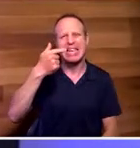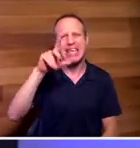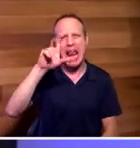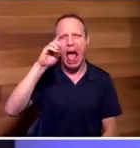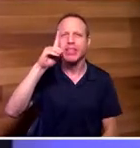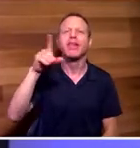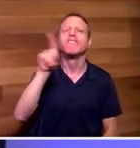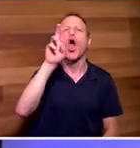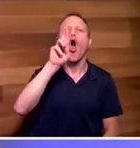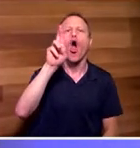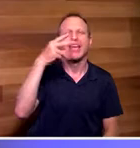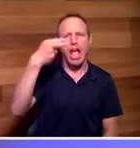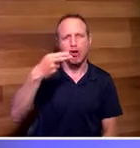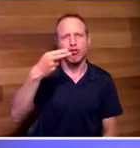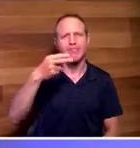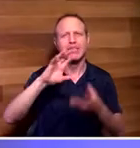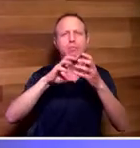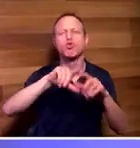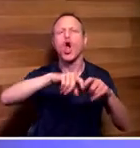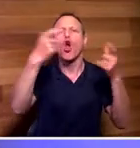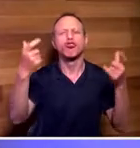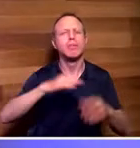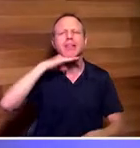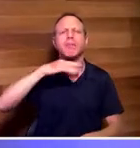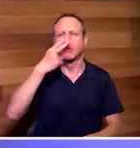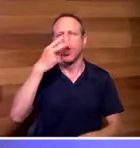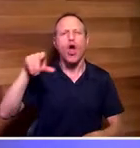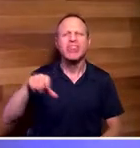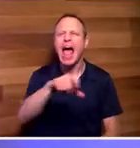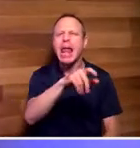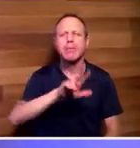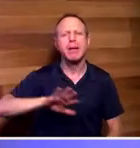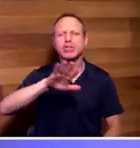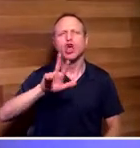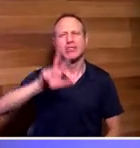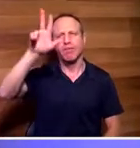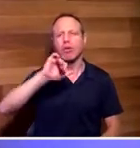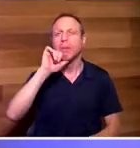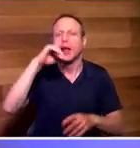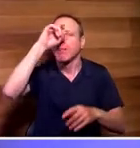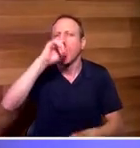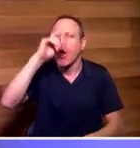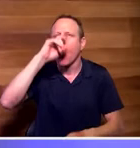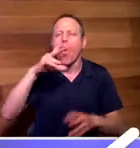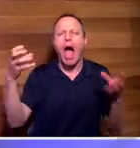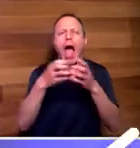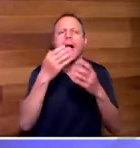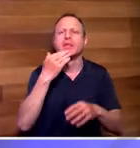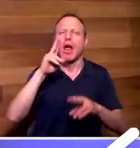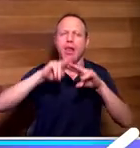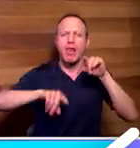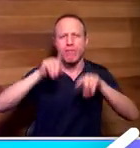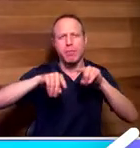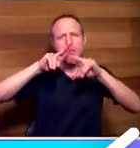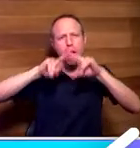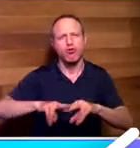גלעדי, ולרועי הרשקוביץ מקיבוץ הגושרים. נמאס לראות את הנחלים שבאזור הצפון מלאים בלכלוך שעם ישראל לפעמים משאיר מאחוריו.